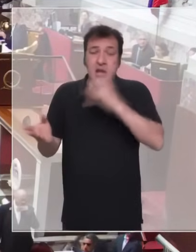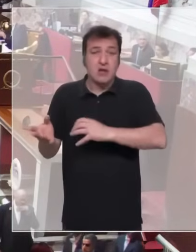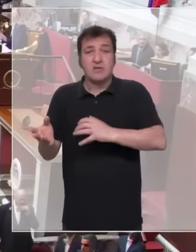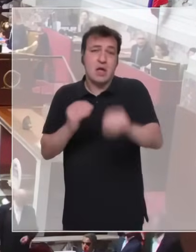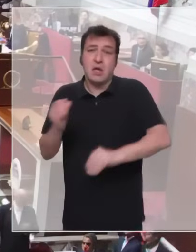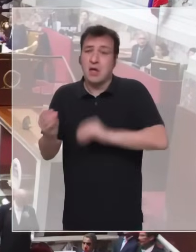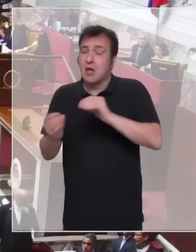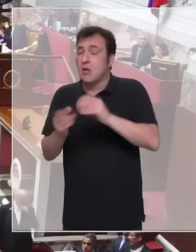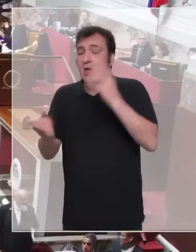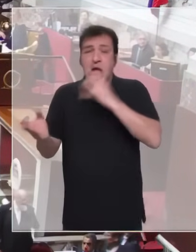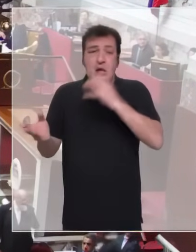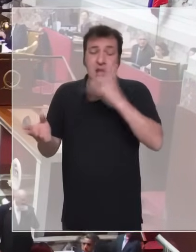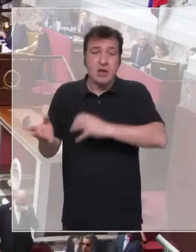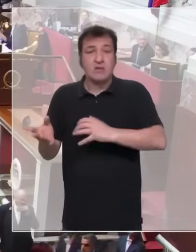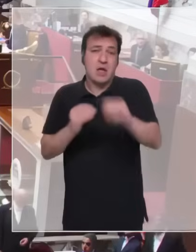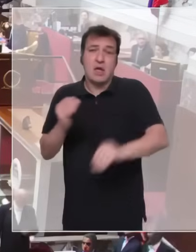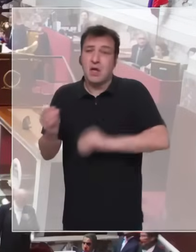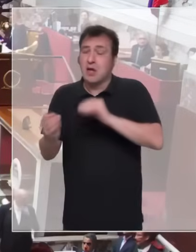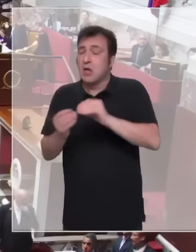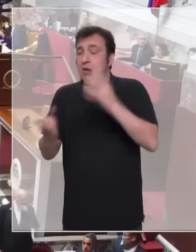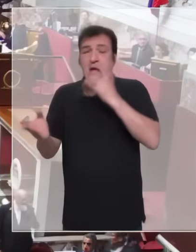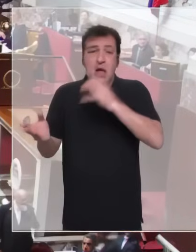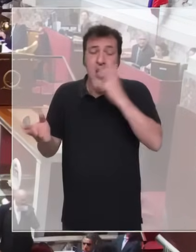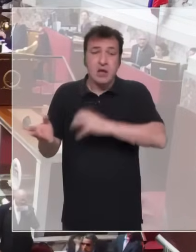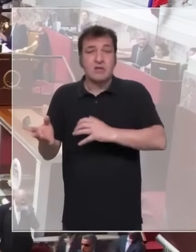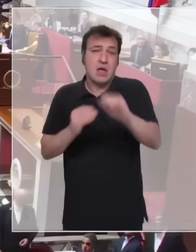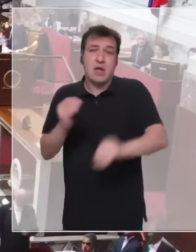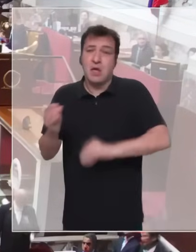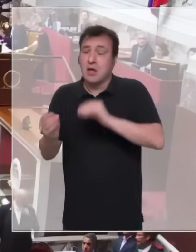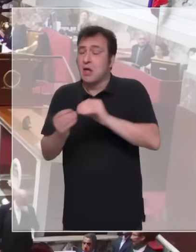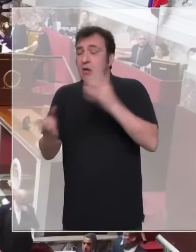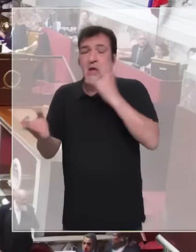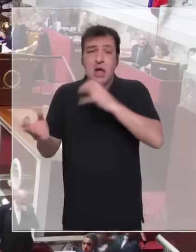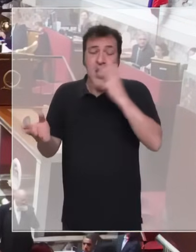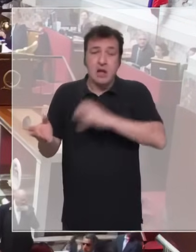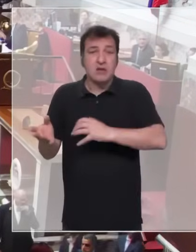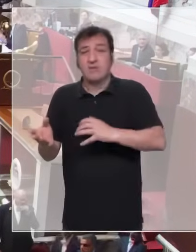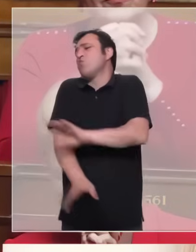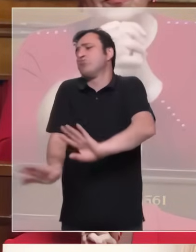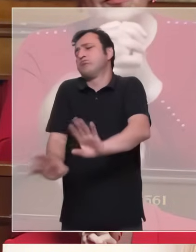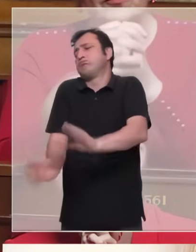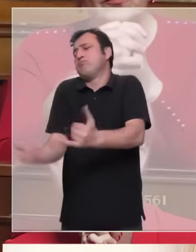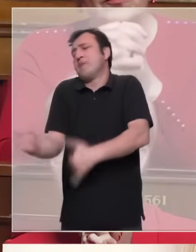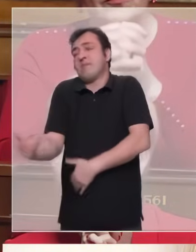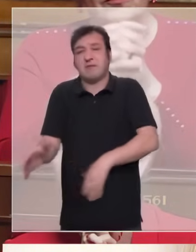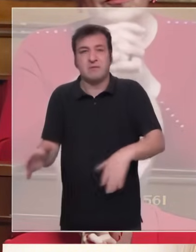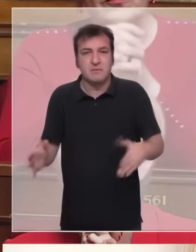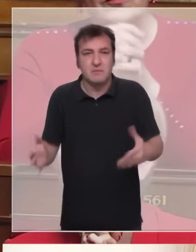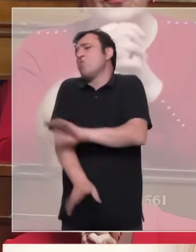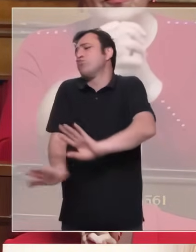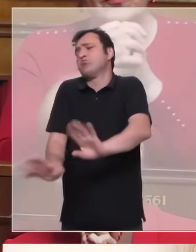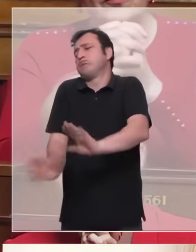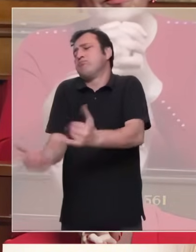debout. Plus rien ne tient debout. Plus rien ne tient debout. Plus rien ne tient debout. Qu'est-ce que vous attendez